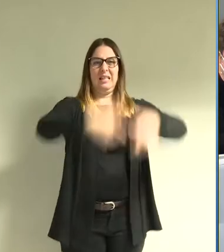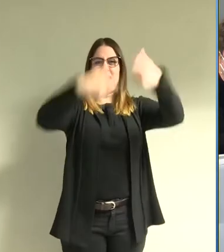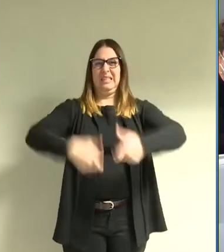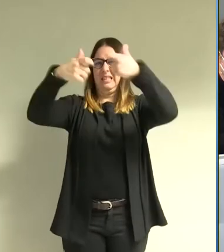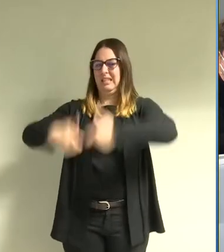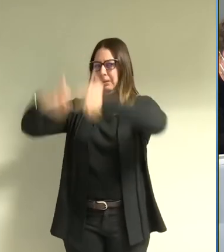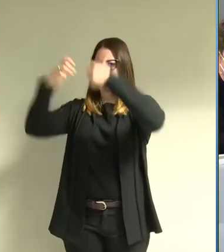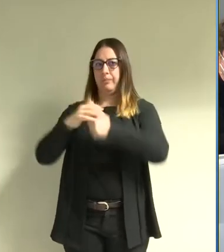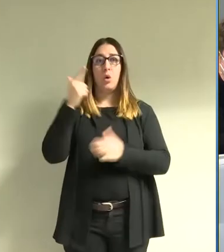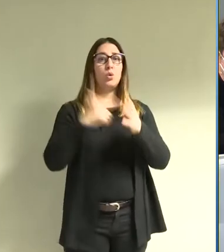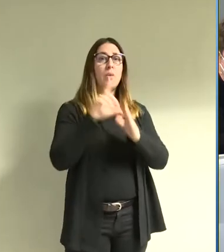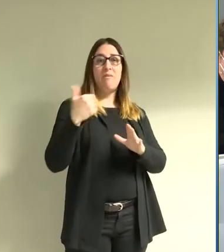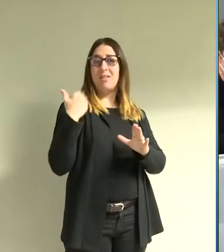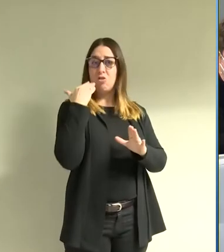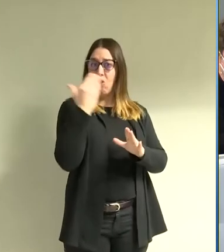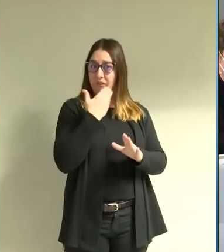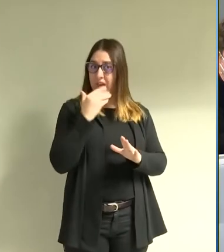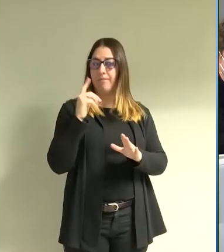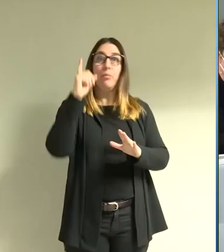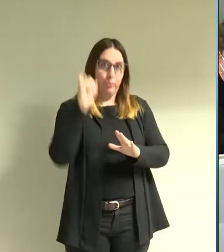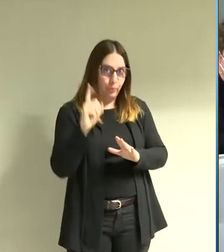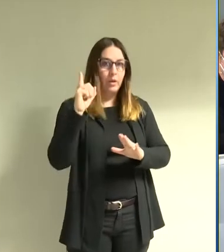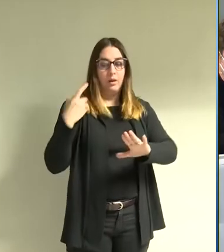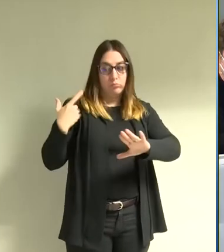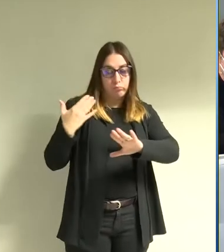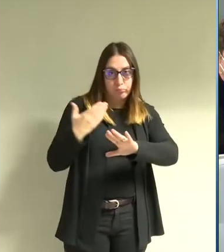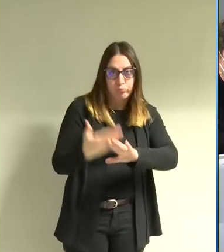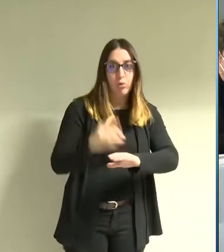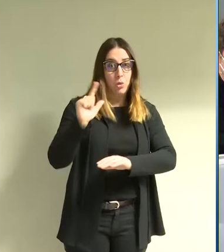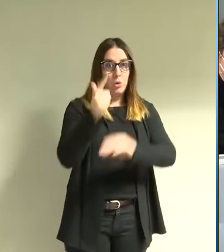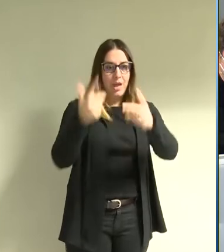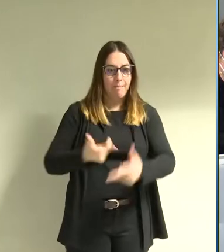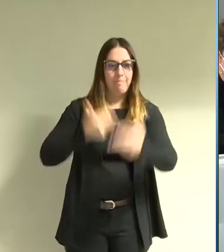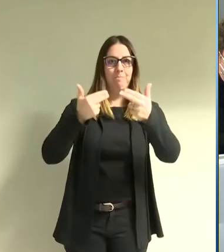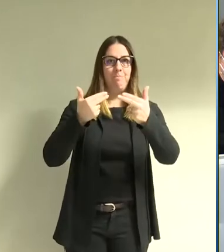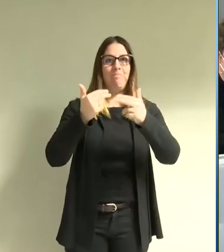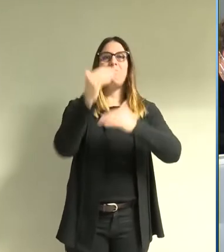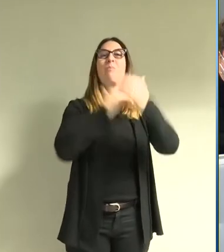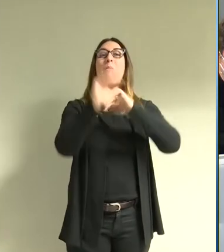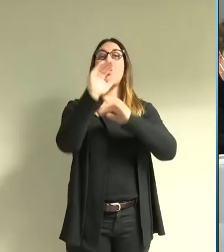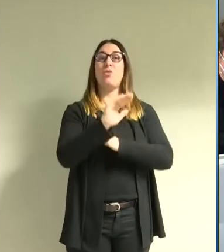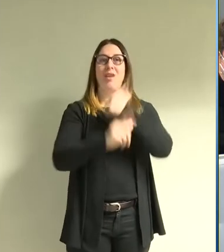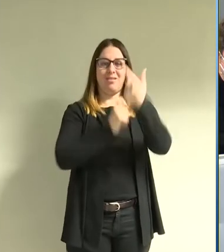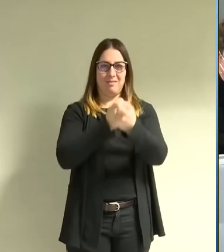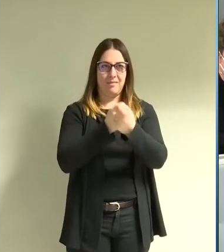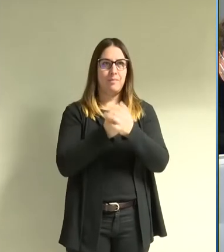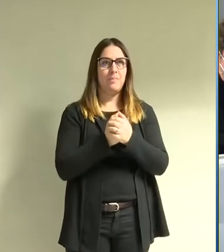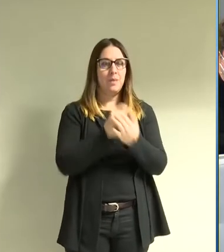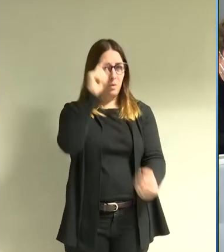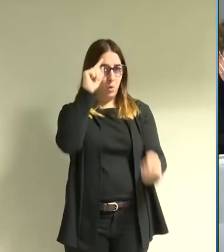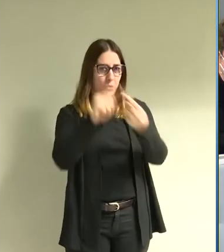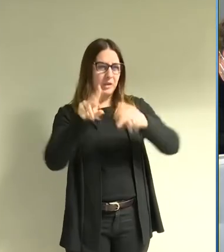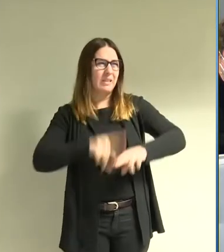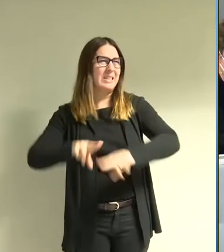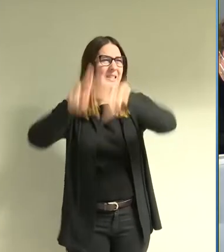2021 depuis janvier 2021 nous sommes dans la phase 2 de ce plan de sauvegarde l'objectif est la réhabilitation de